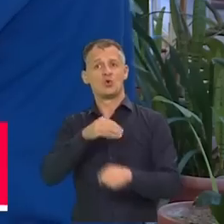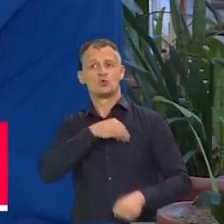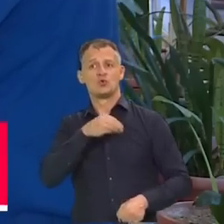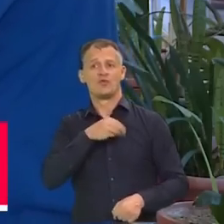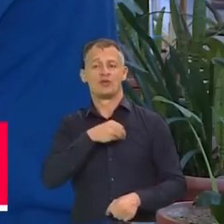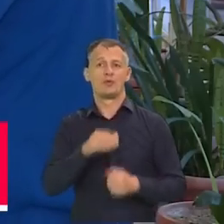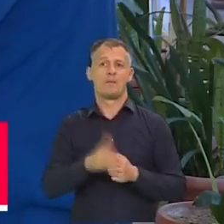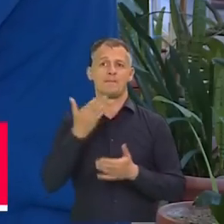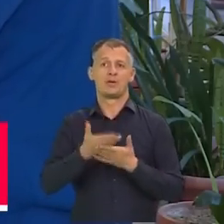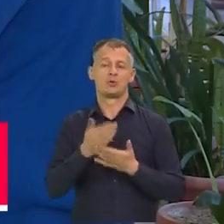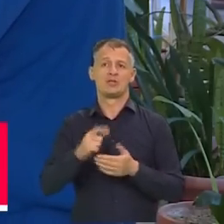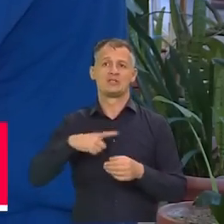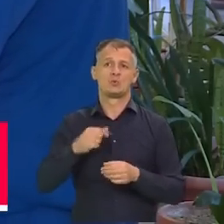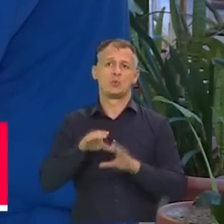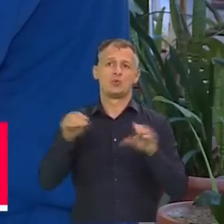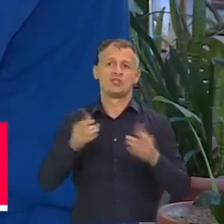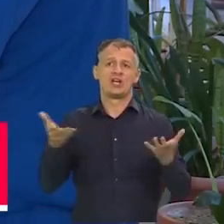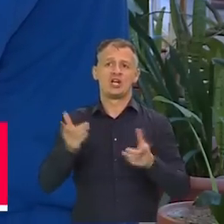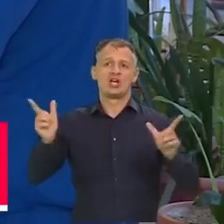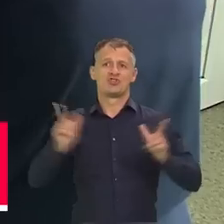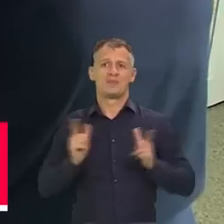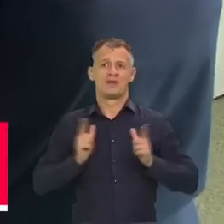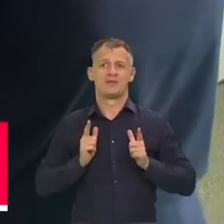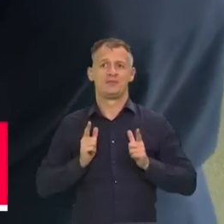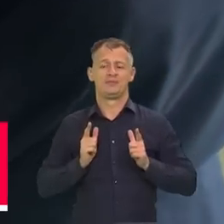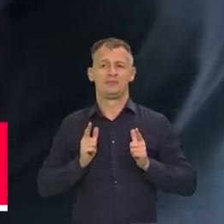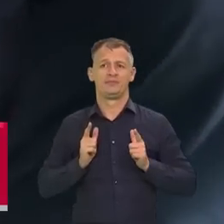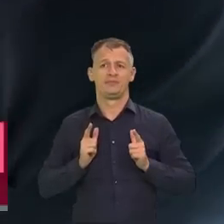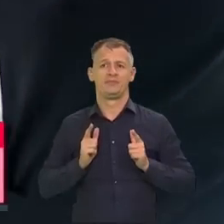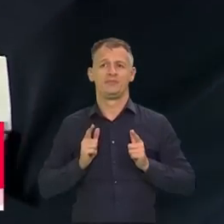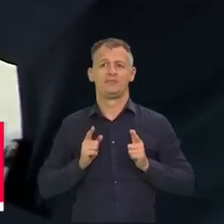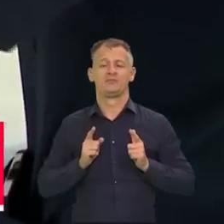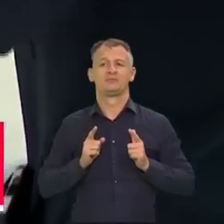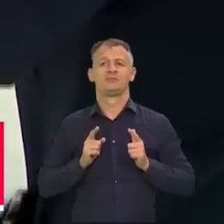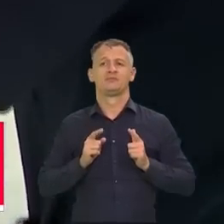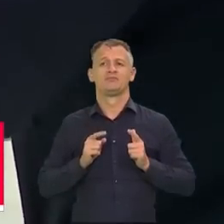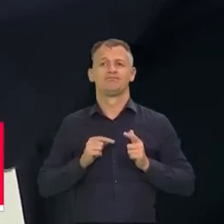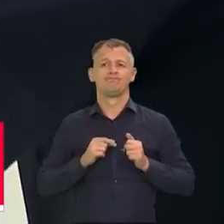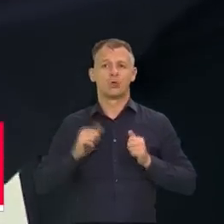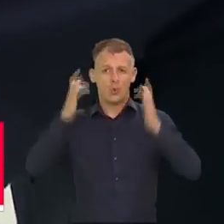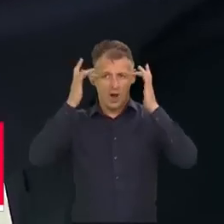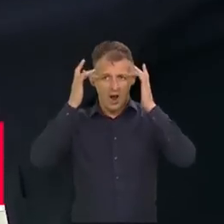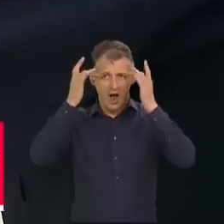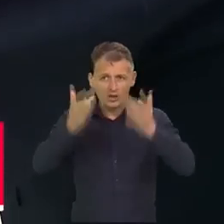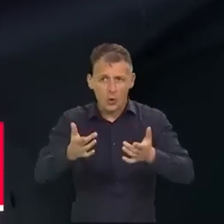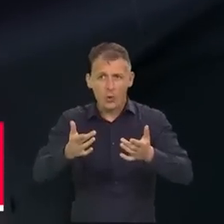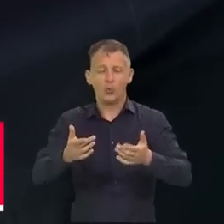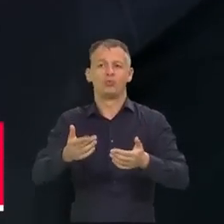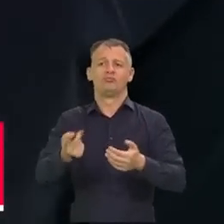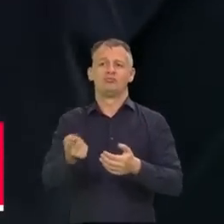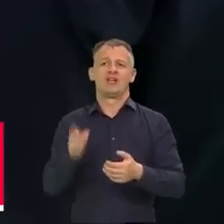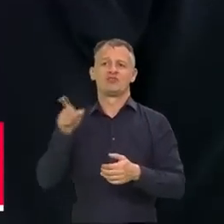că sunt atâția care așteaptă un dar din acesta și să